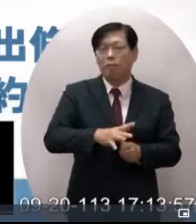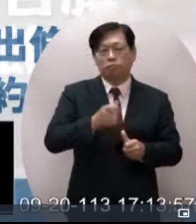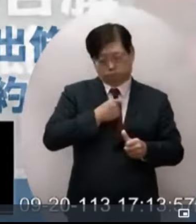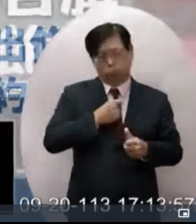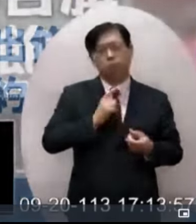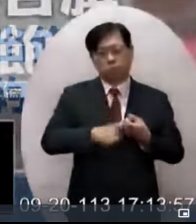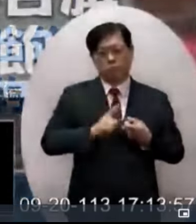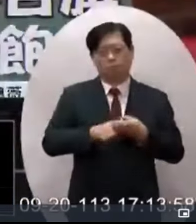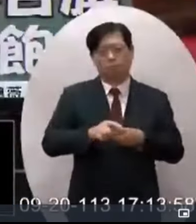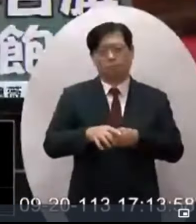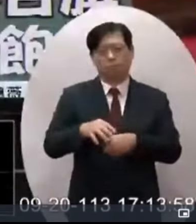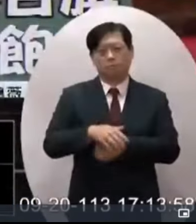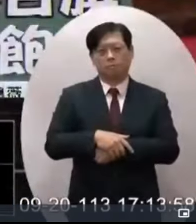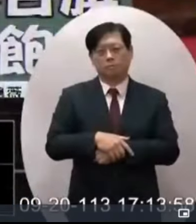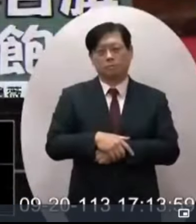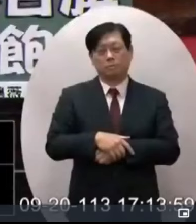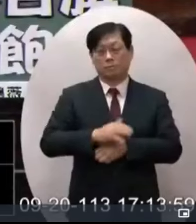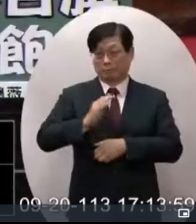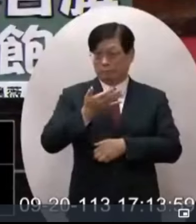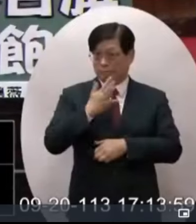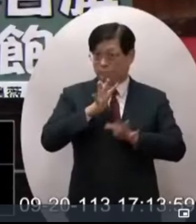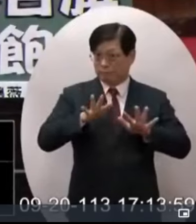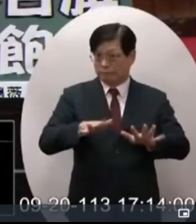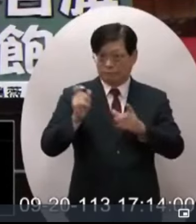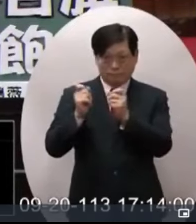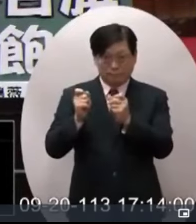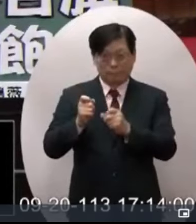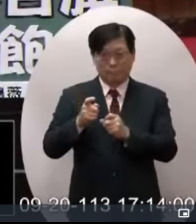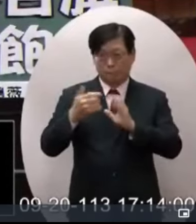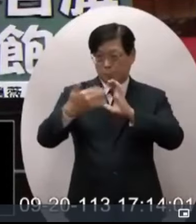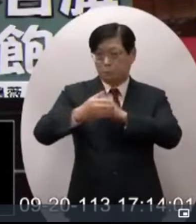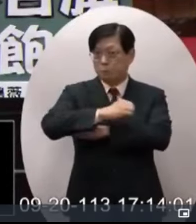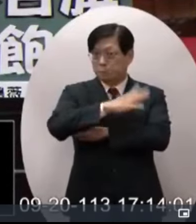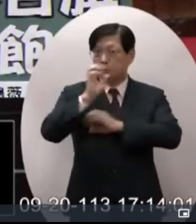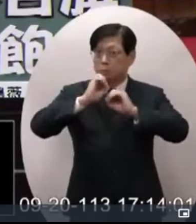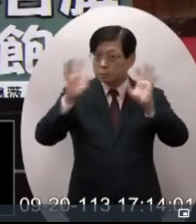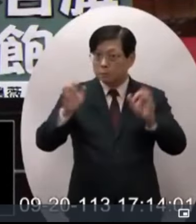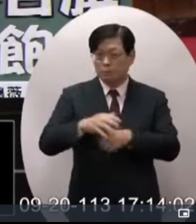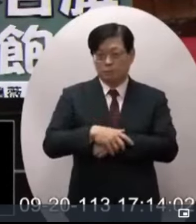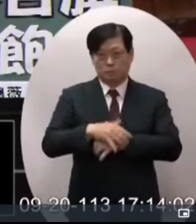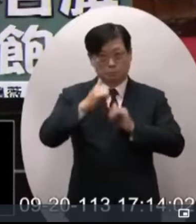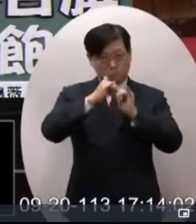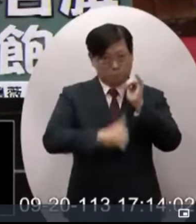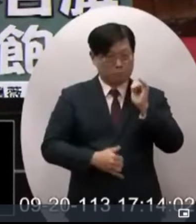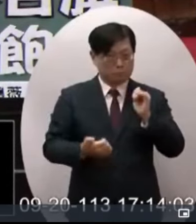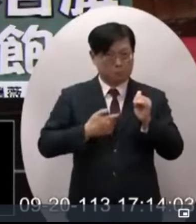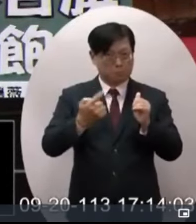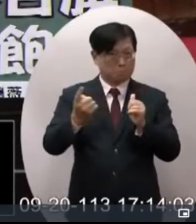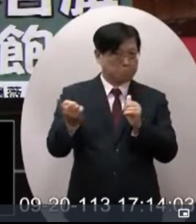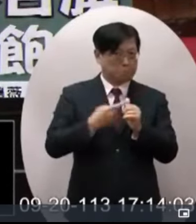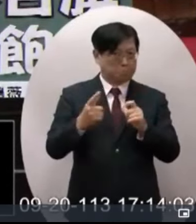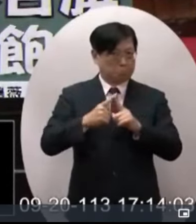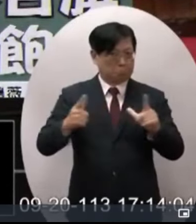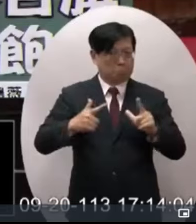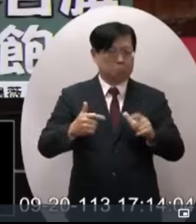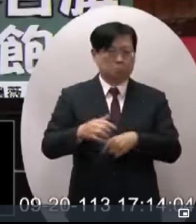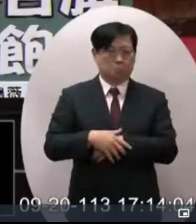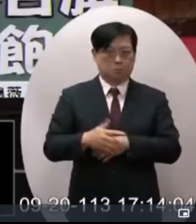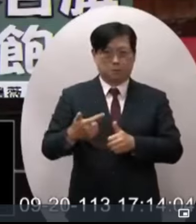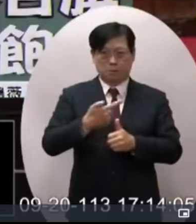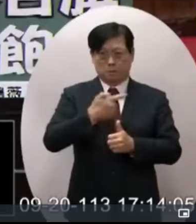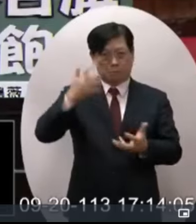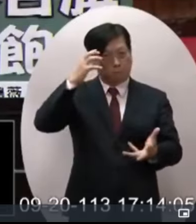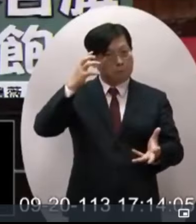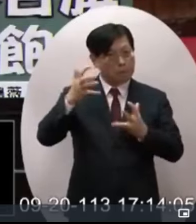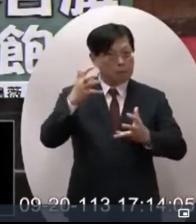打。但是呢，这一波被媒体形容什么？史上最猛，史上最